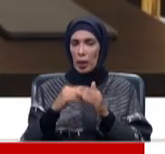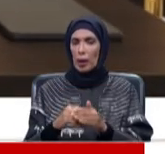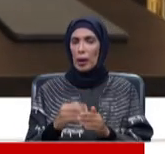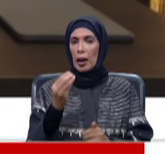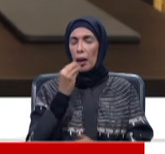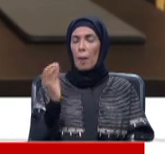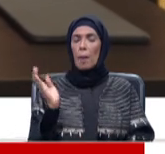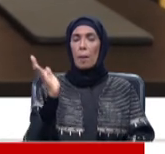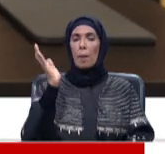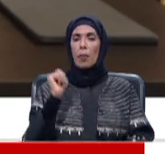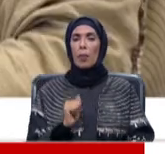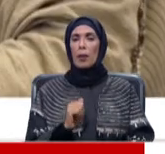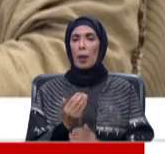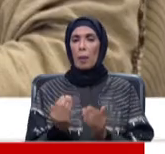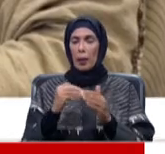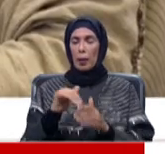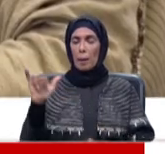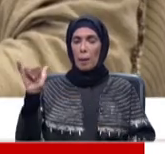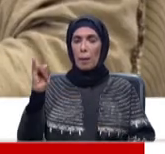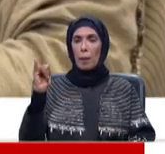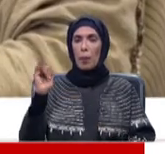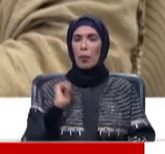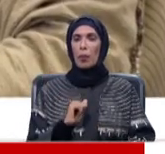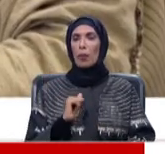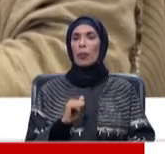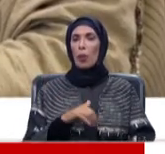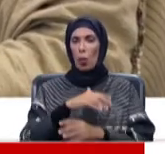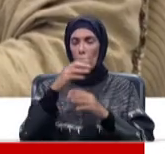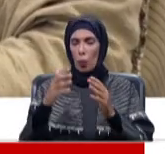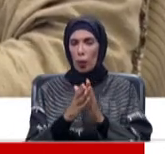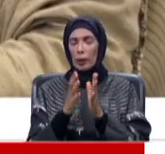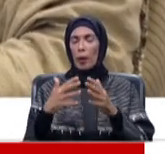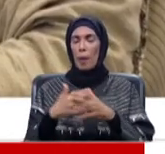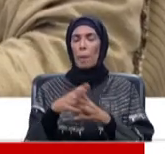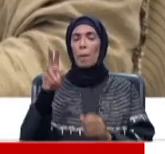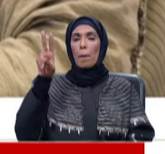الغذائي والبرلمان العربي والشركاء بالأمم